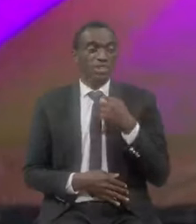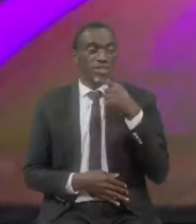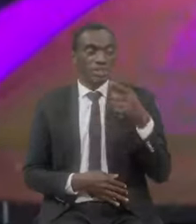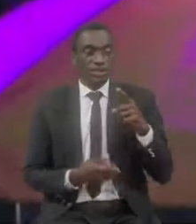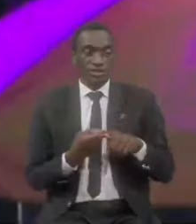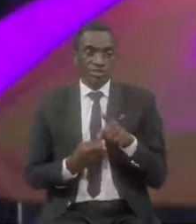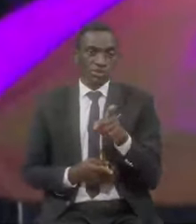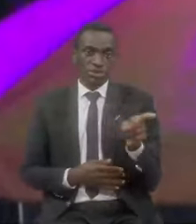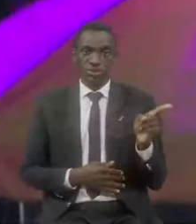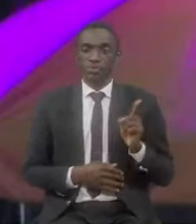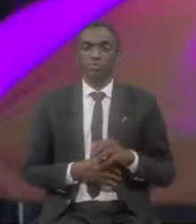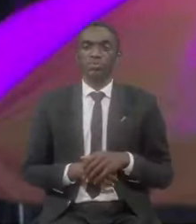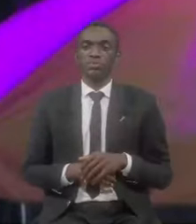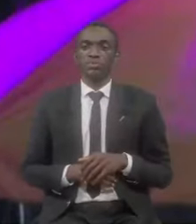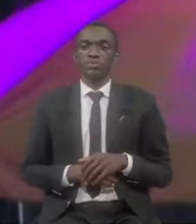le dis.